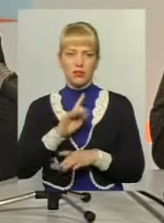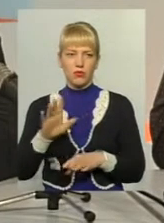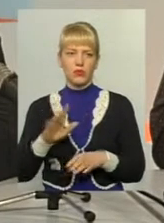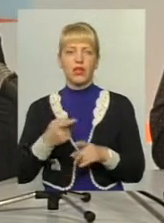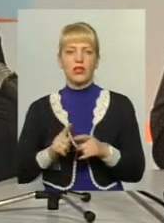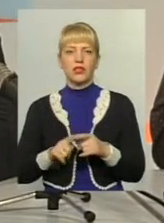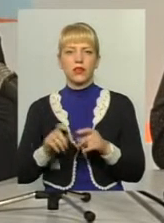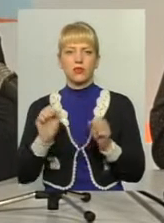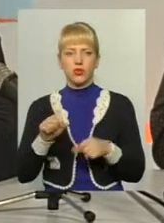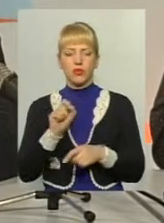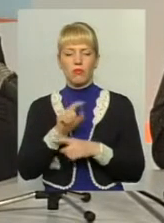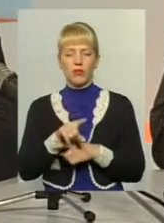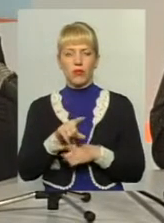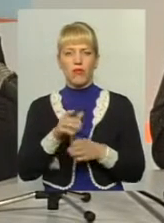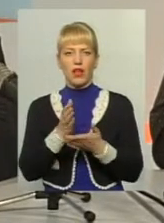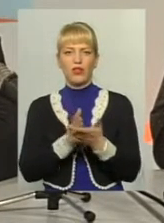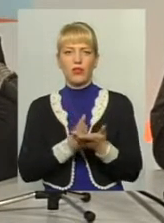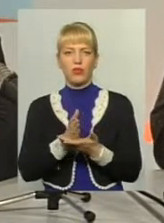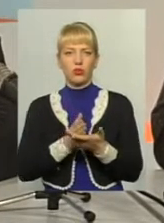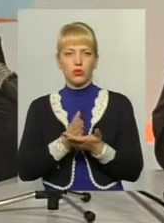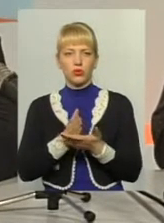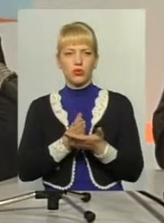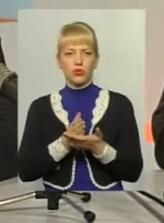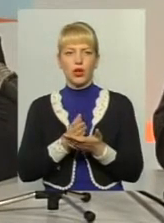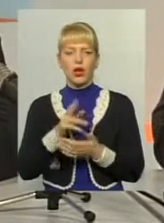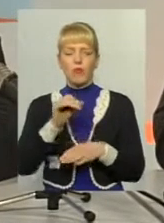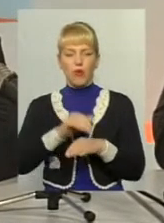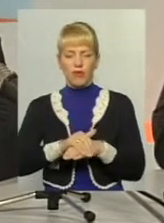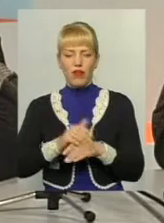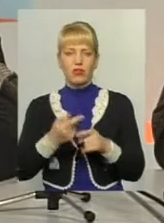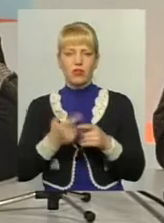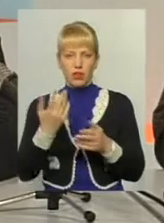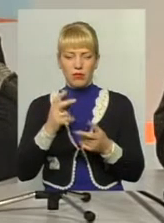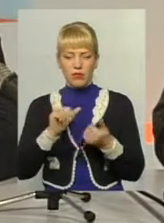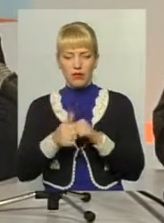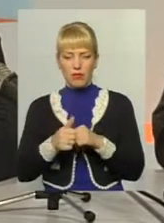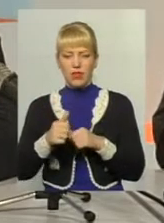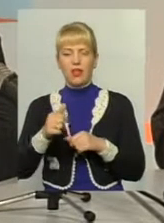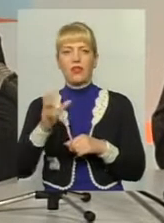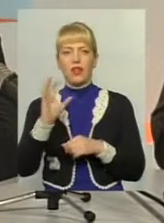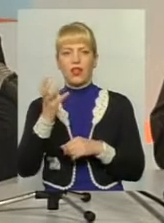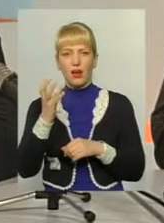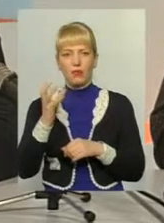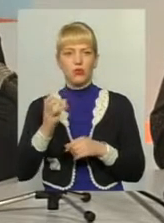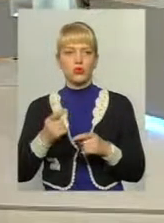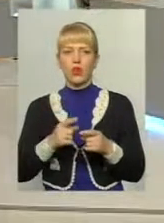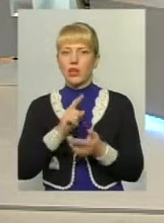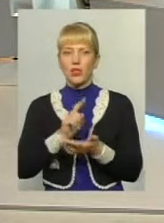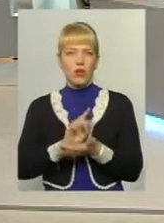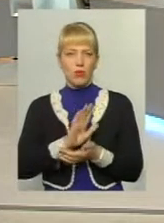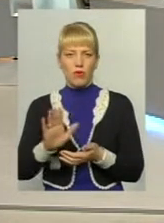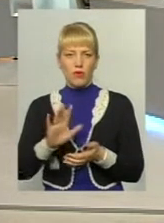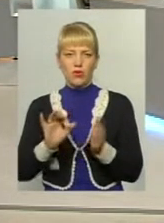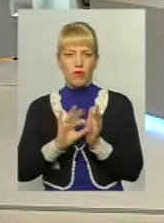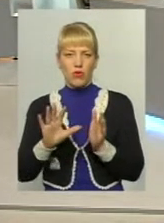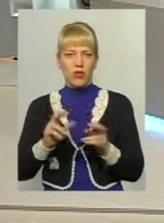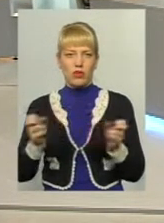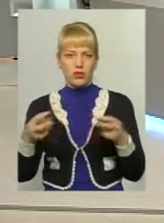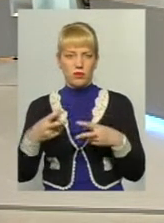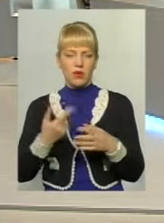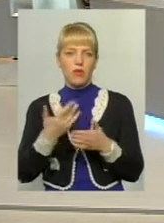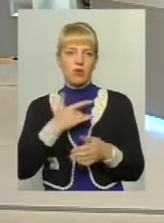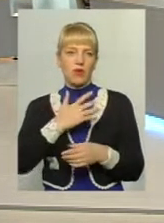цих людей в штаті. Вони при цьому не будуть нічого робити. Там буде електрик ходити 2 рази в місяць, крутити 2 лампочки і буде отримувати 3200. Це ж зовсім